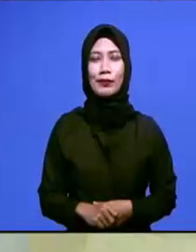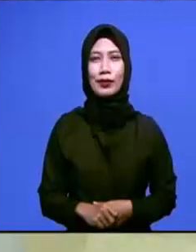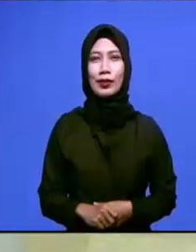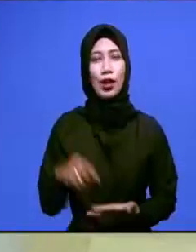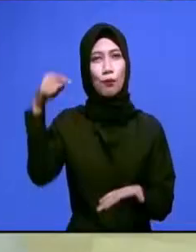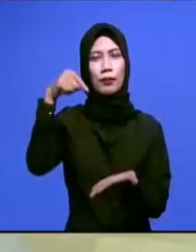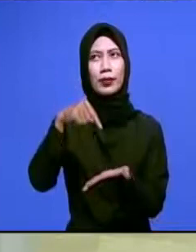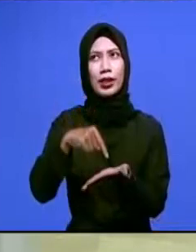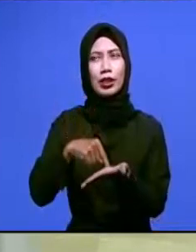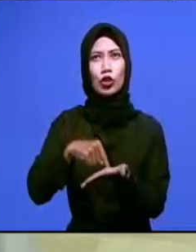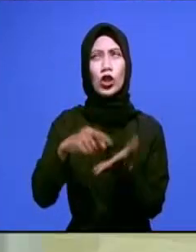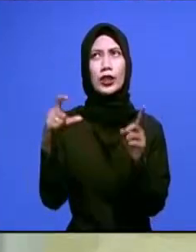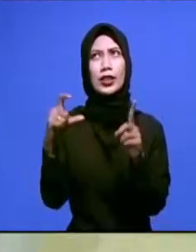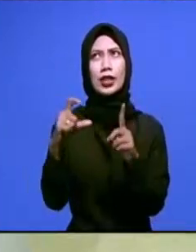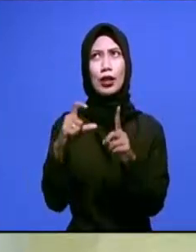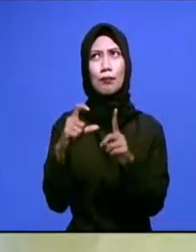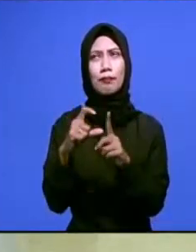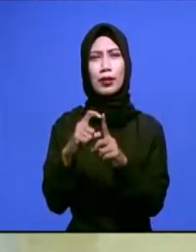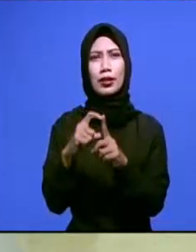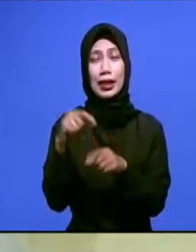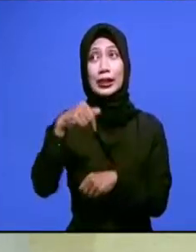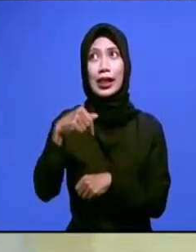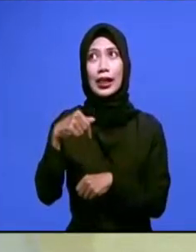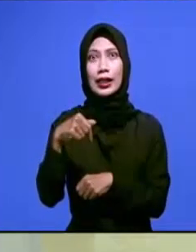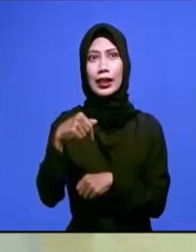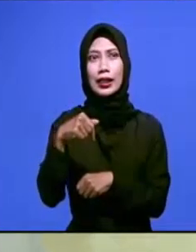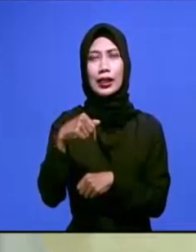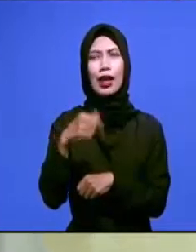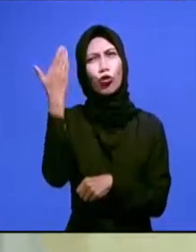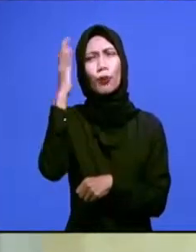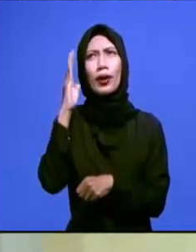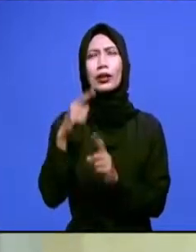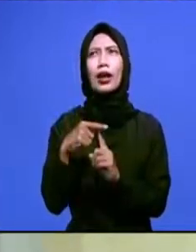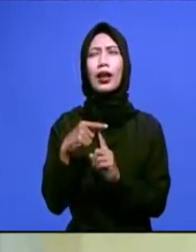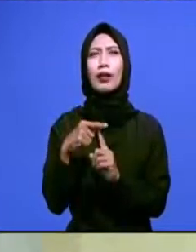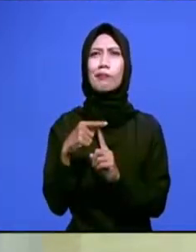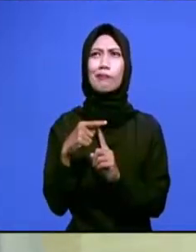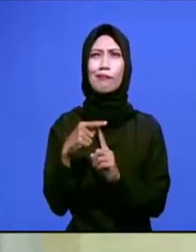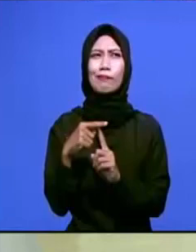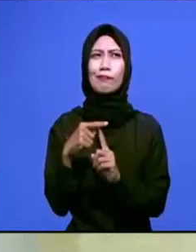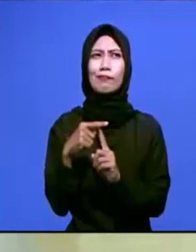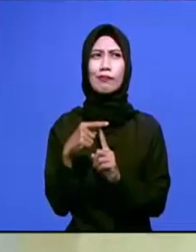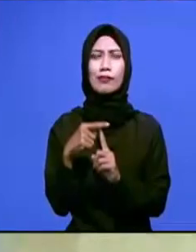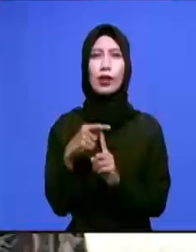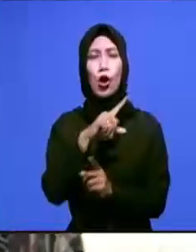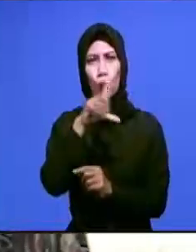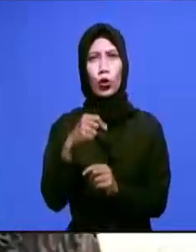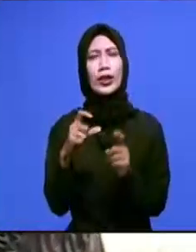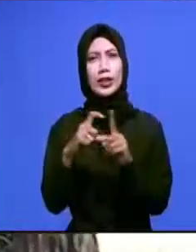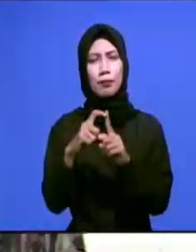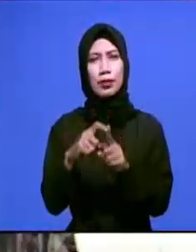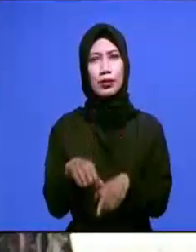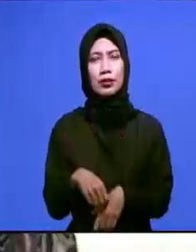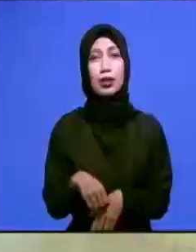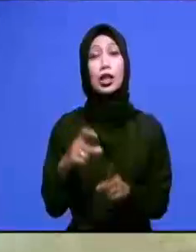Pilkada itu Desember tanggal yang sekarang ya, tahun saya lupa tanggalnya tuh. Bulannya? Bulan Desember.